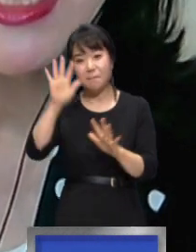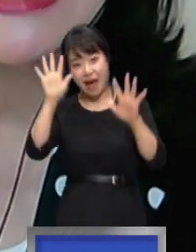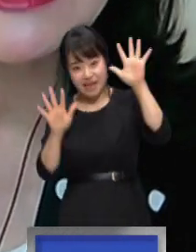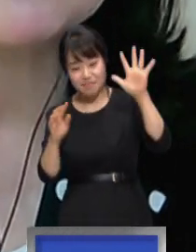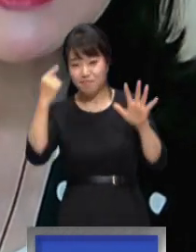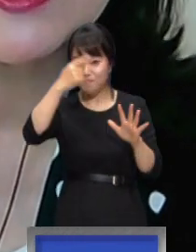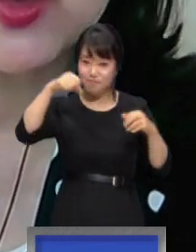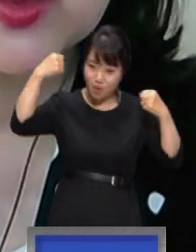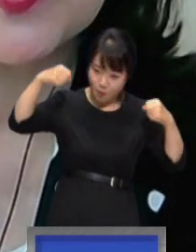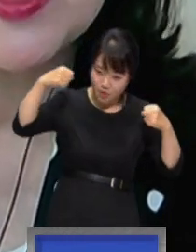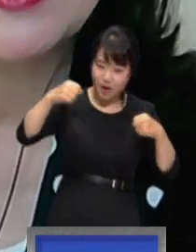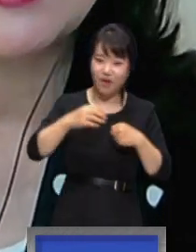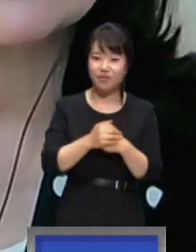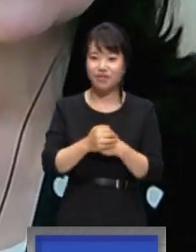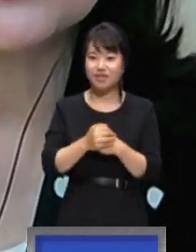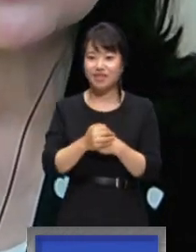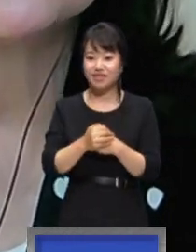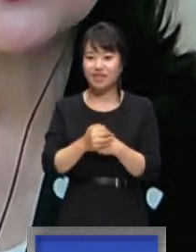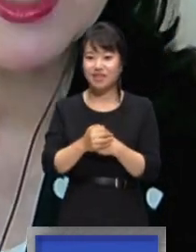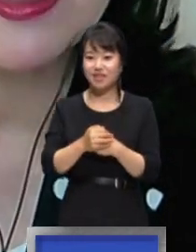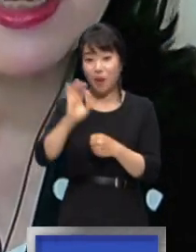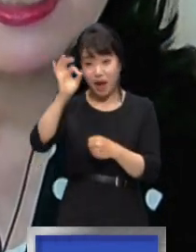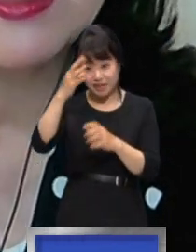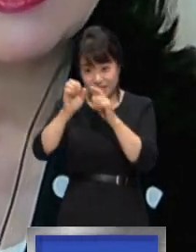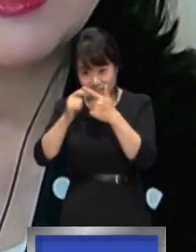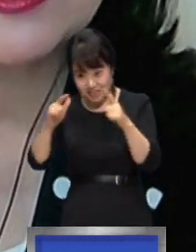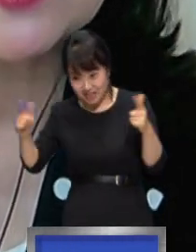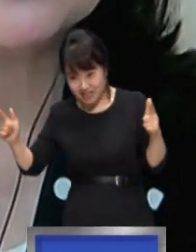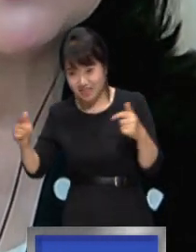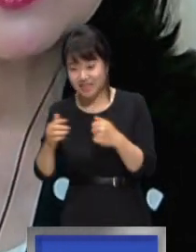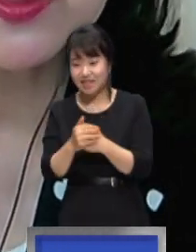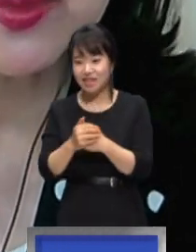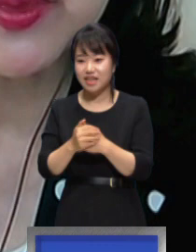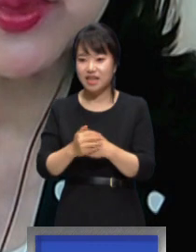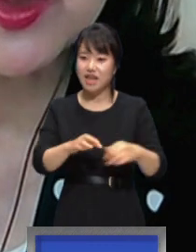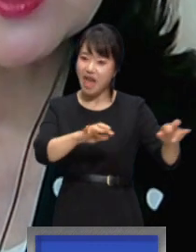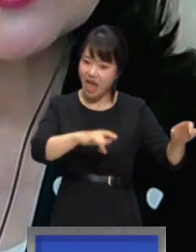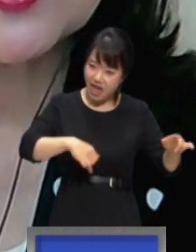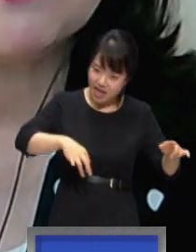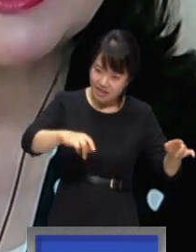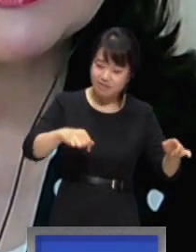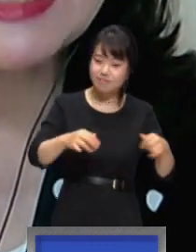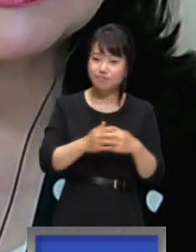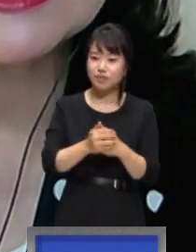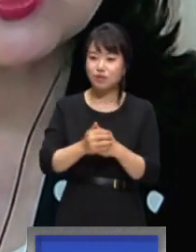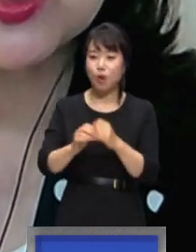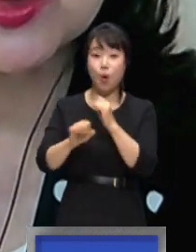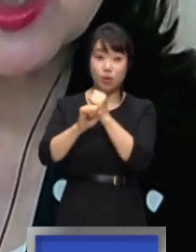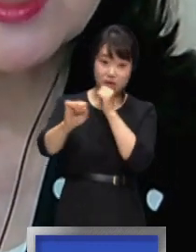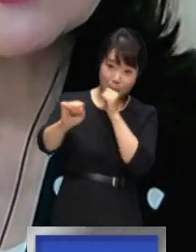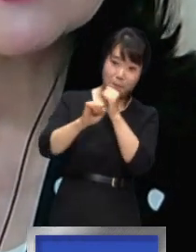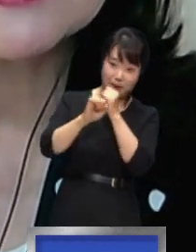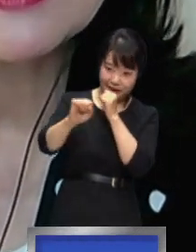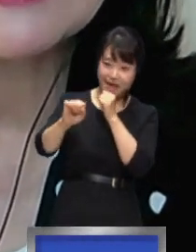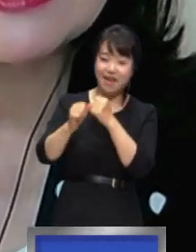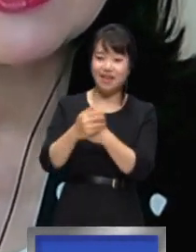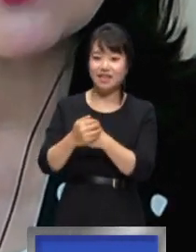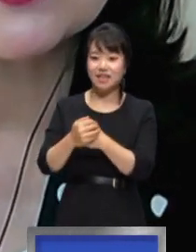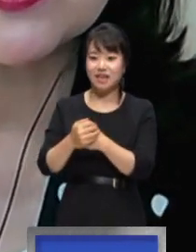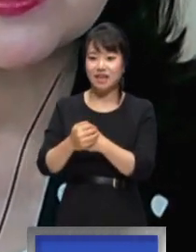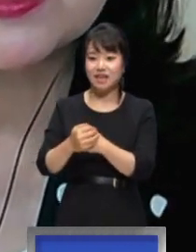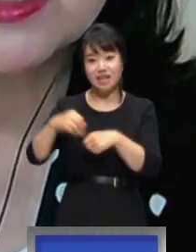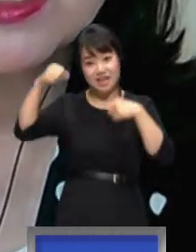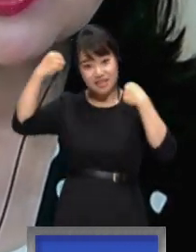마인공연, 한남자의 꿈, 아프요들 조안나, 해금 그루브, 트럼펫 차진수, 극단